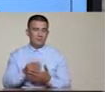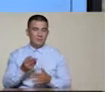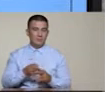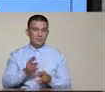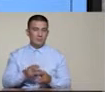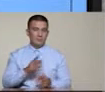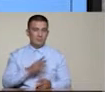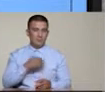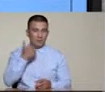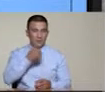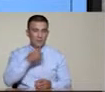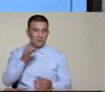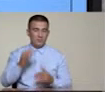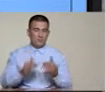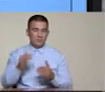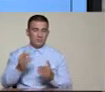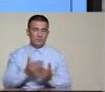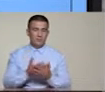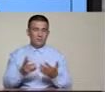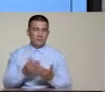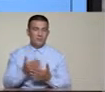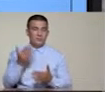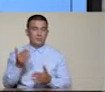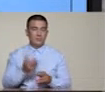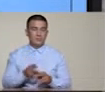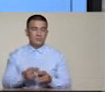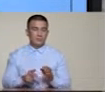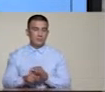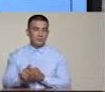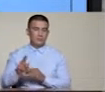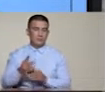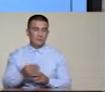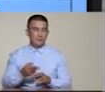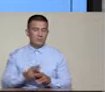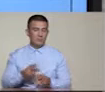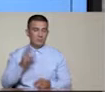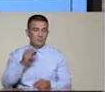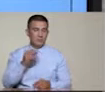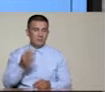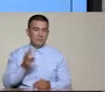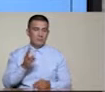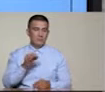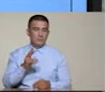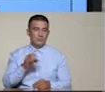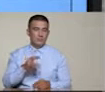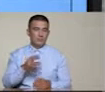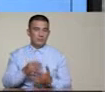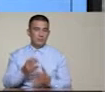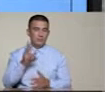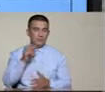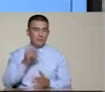turadi. Bundan deb boshlanuvchi sanalar mavjud va miloddan avvalgi degan sanalar